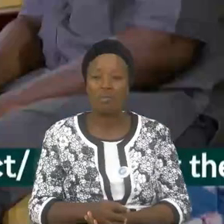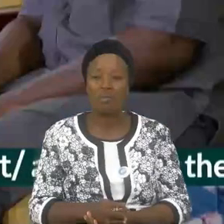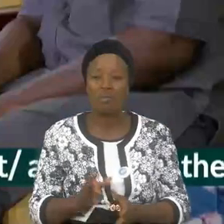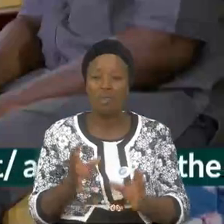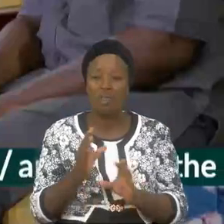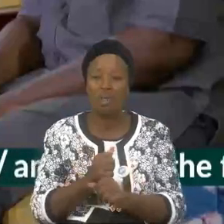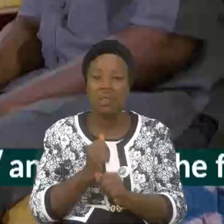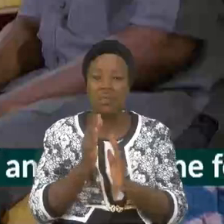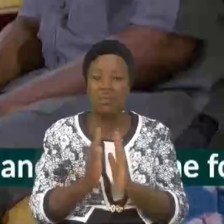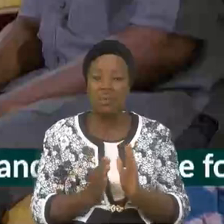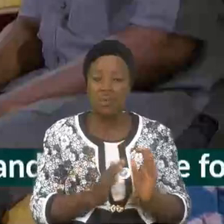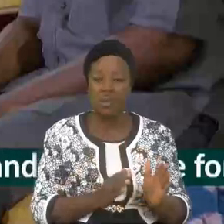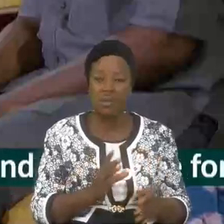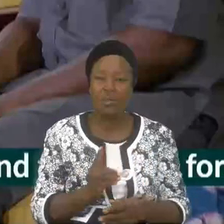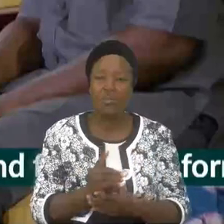Préparez-vous.